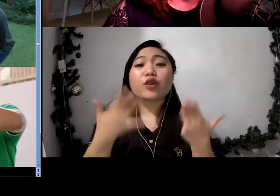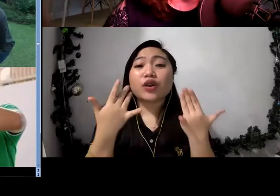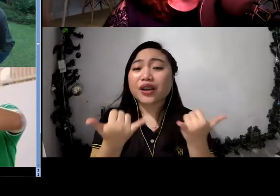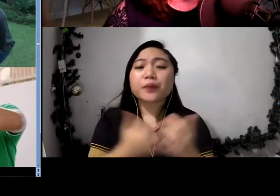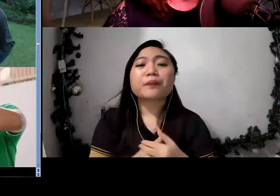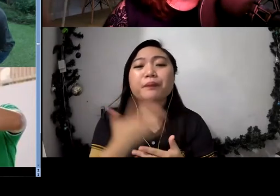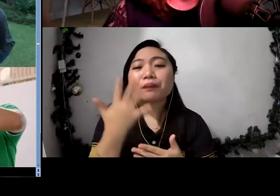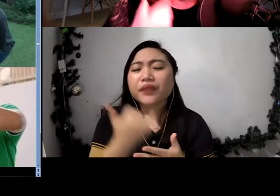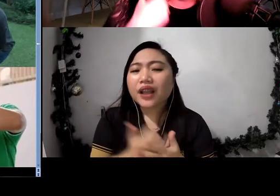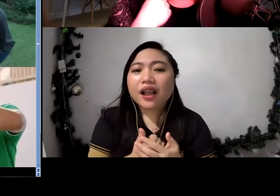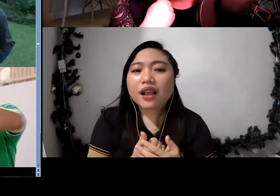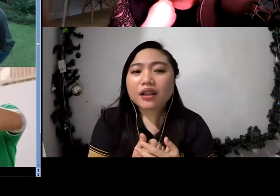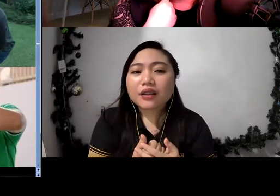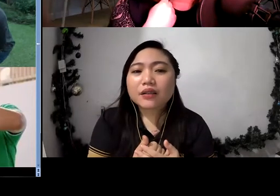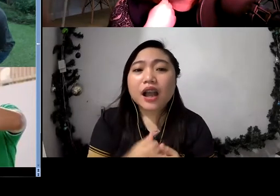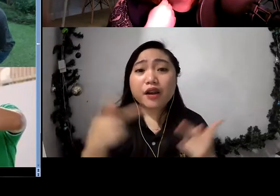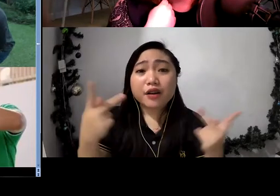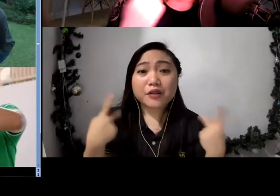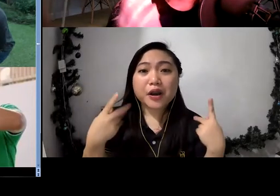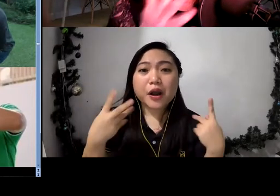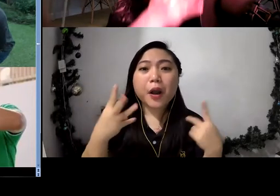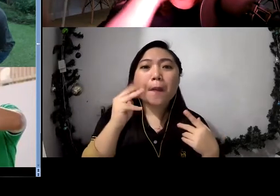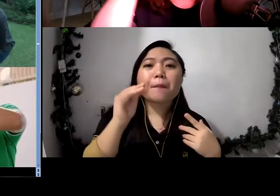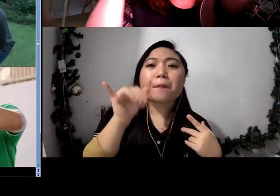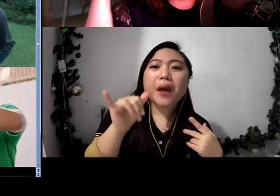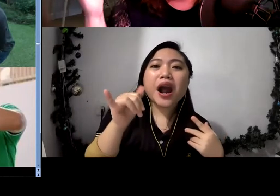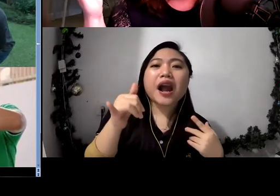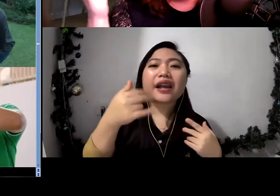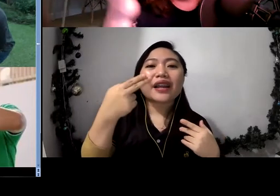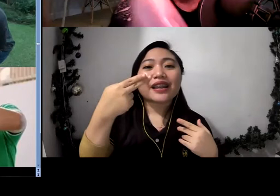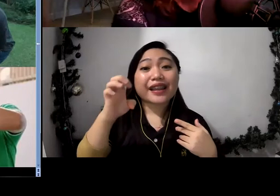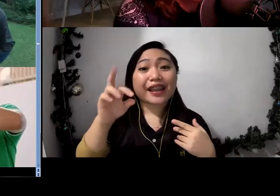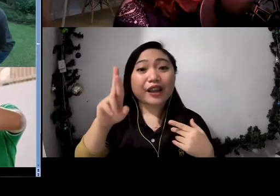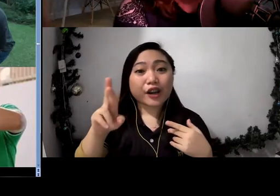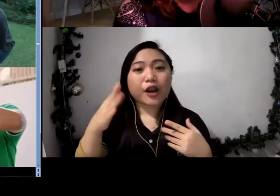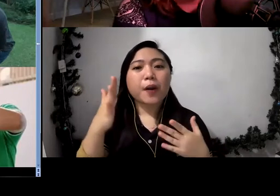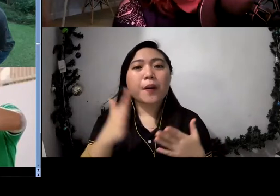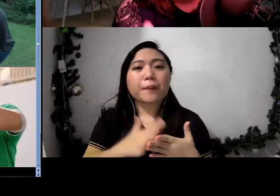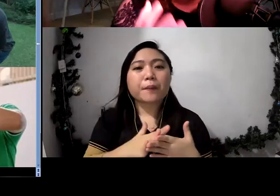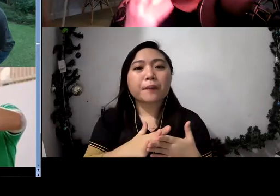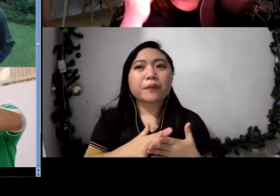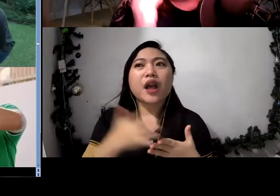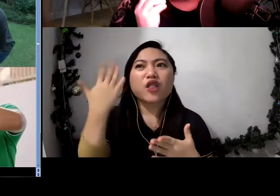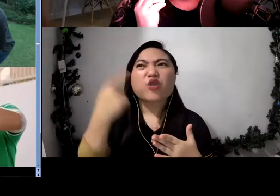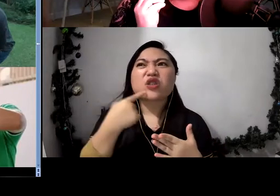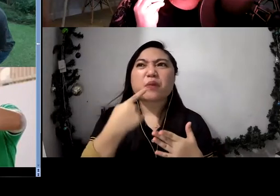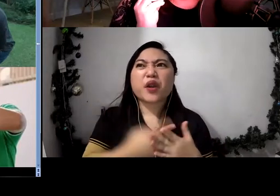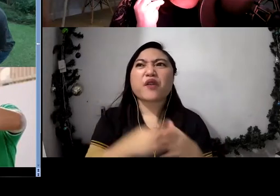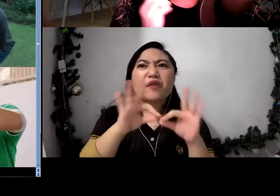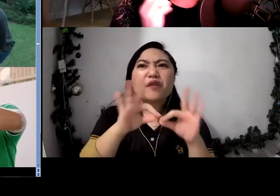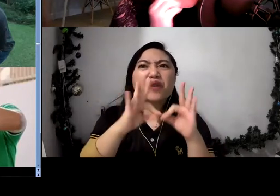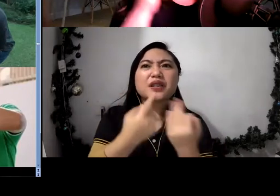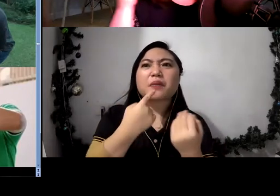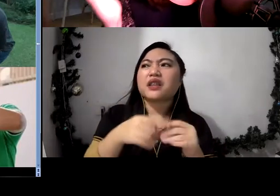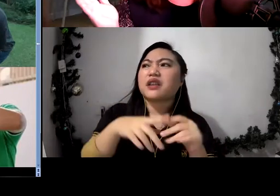tayong mga, ano, yung mga my hair, my wear, celebrating uniqueness. Dati-rata, yung pamilya, kailangan pareho para sabihin